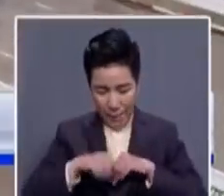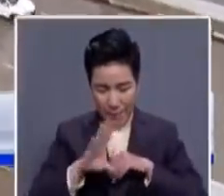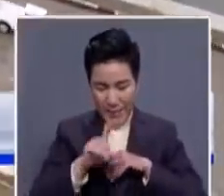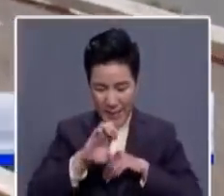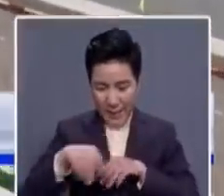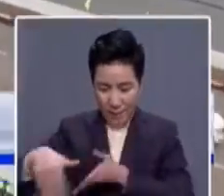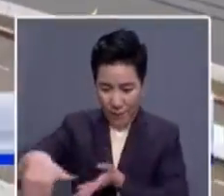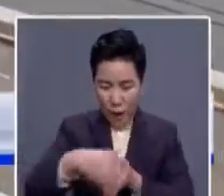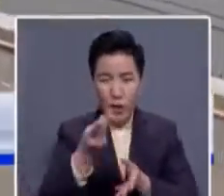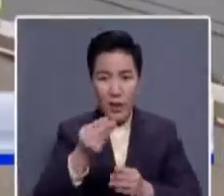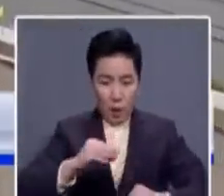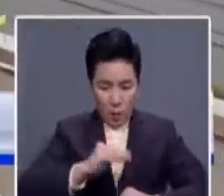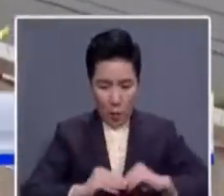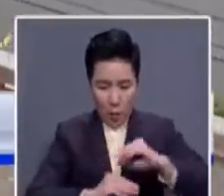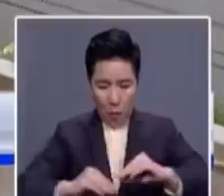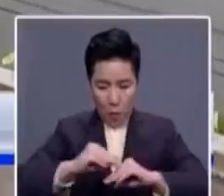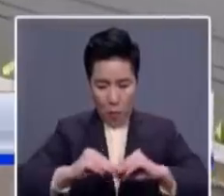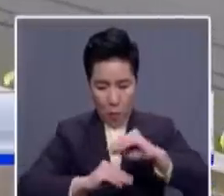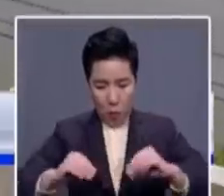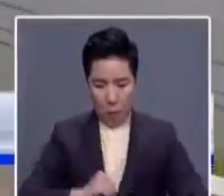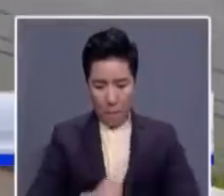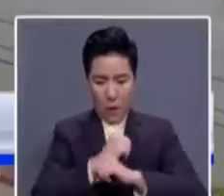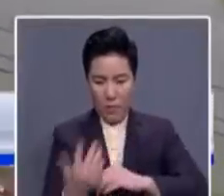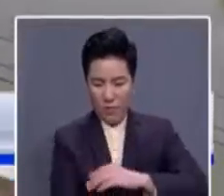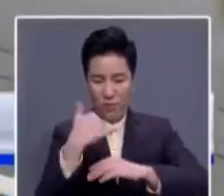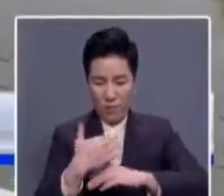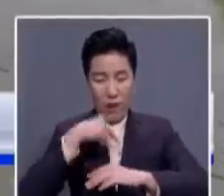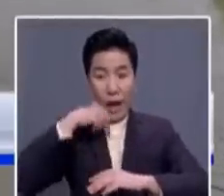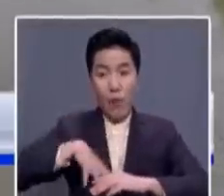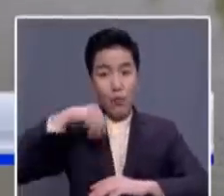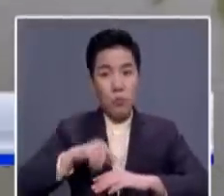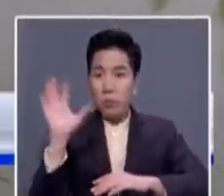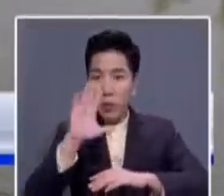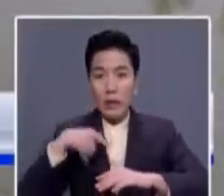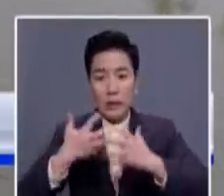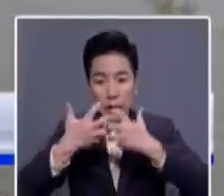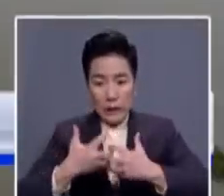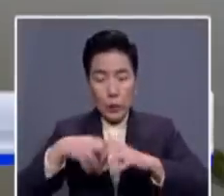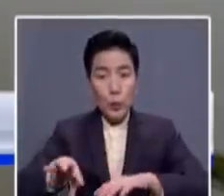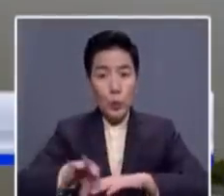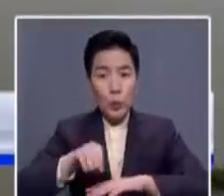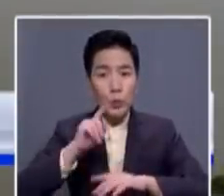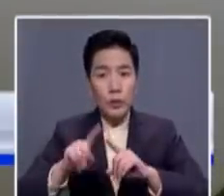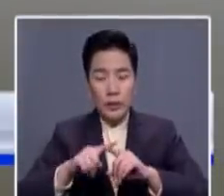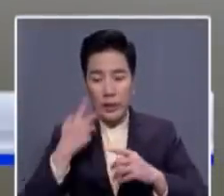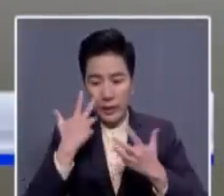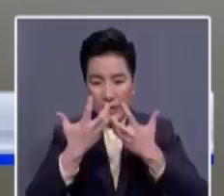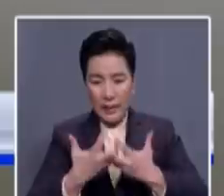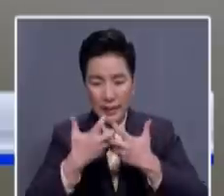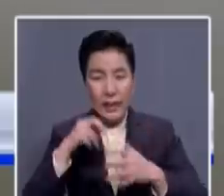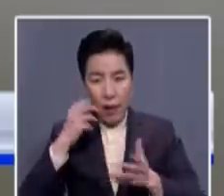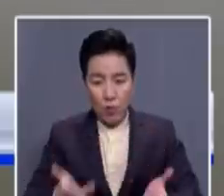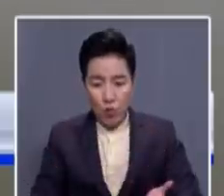าหน้าที่ต้องนำกระสอบทรายมาวางป้องกันน้ำไม่ให้ไหลเข้าโรงสูบน้ำติดตั้งเครื่องสูบน้ำและยกมอเตอร์ปั๊ม